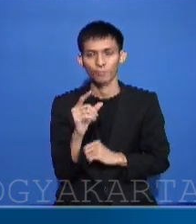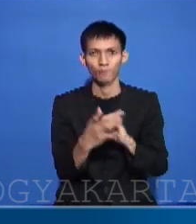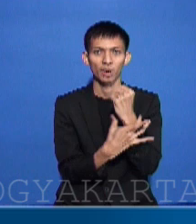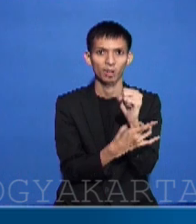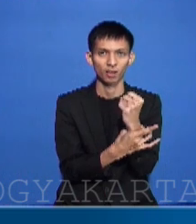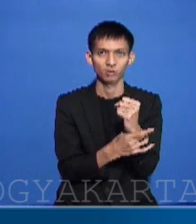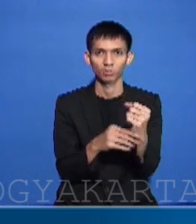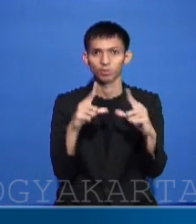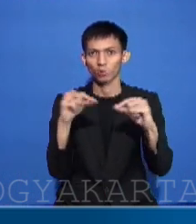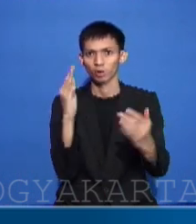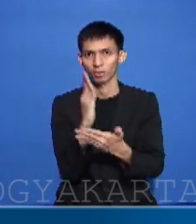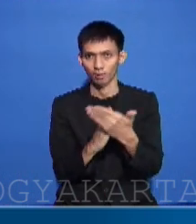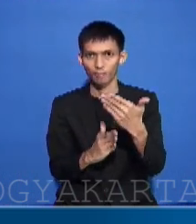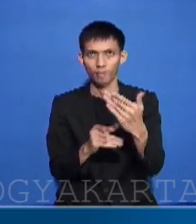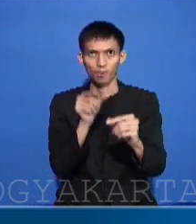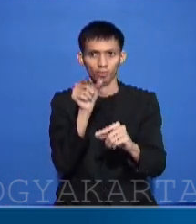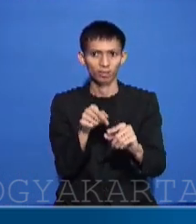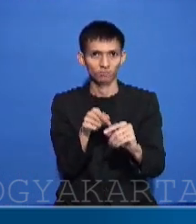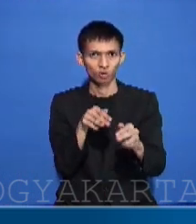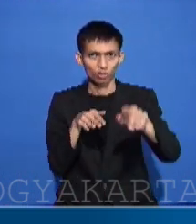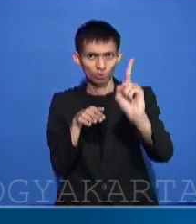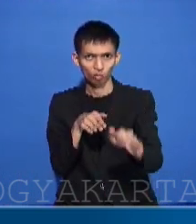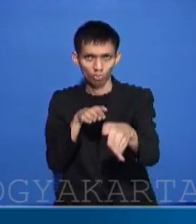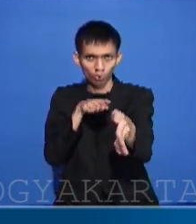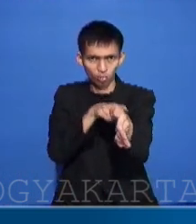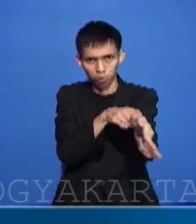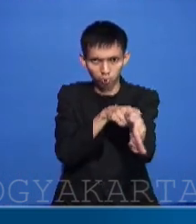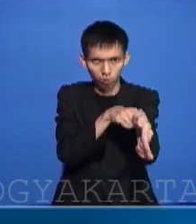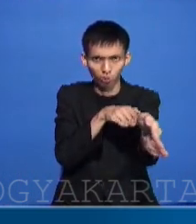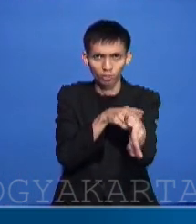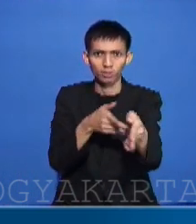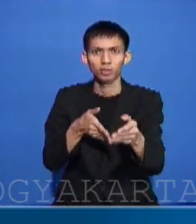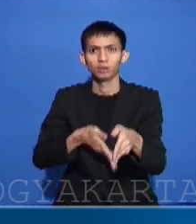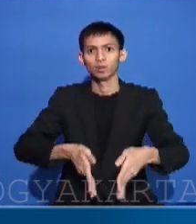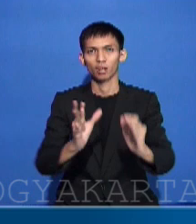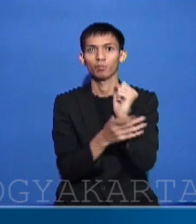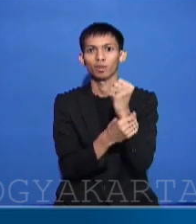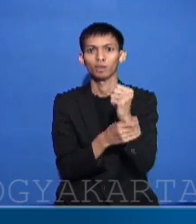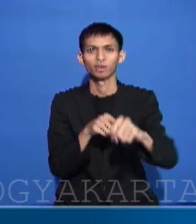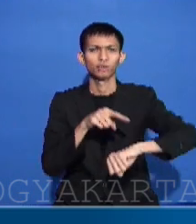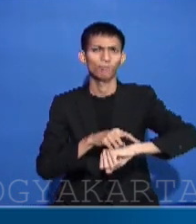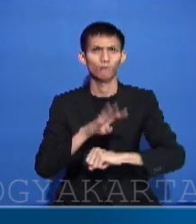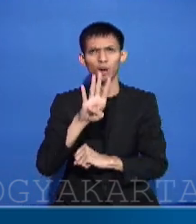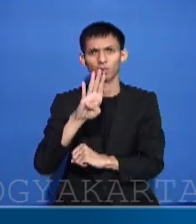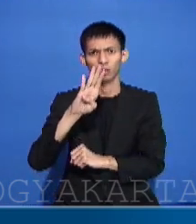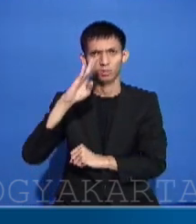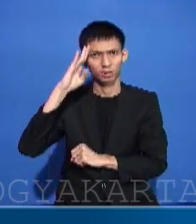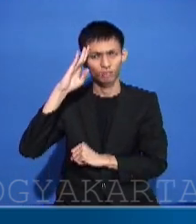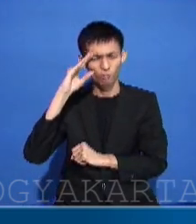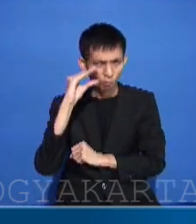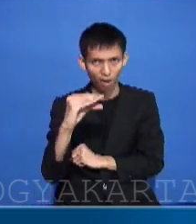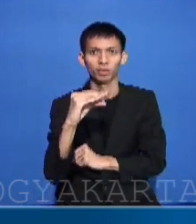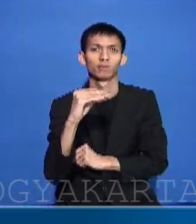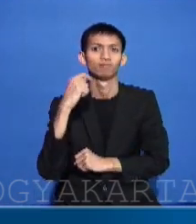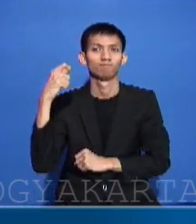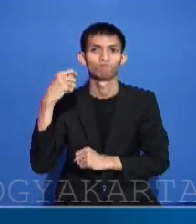Tengah, saat mengejar para pelaku kriminal jalanan di Jalan Magelang, Yogyakarta sekitar jam 4 Senin pagi. Dalam video